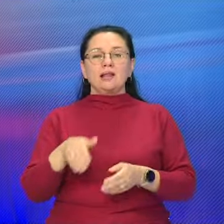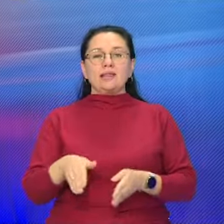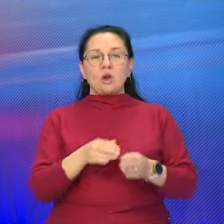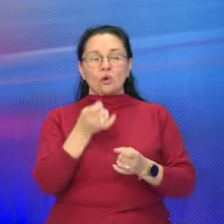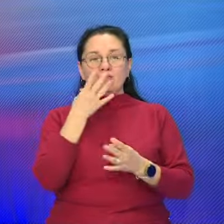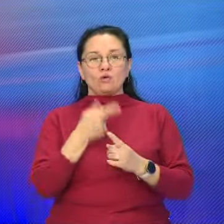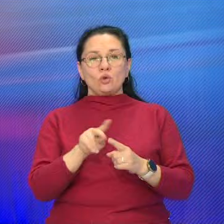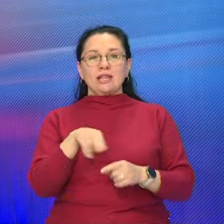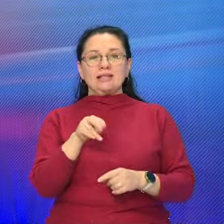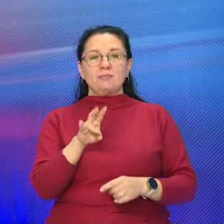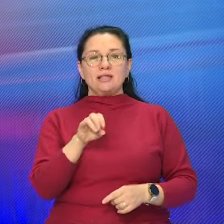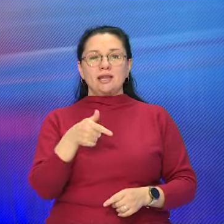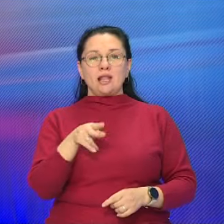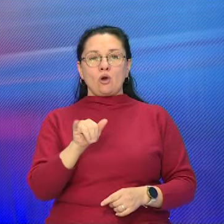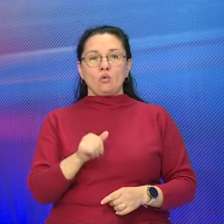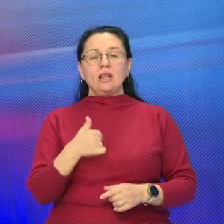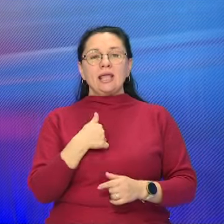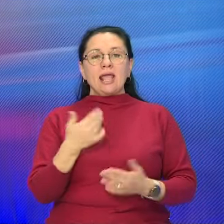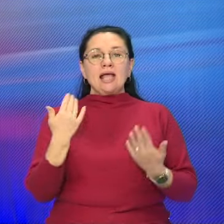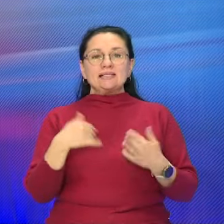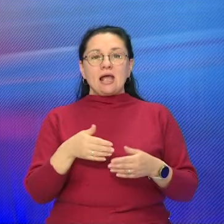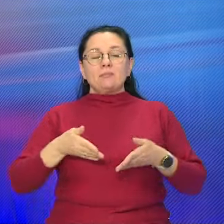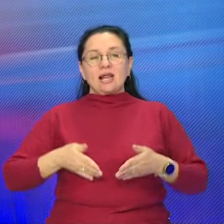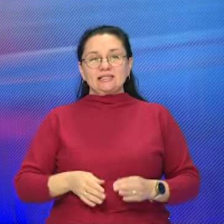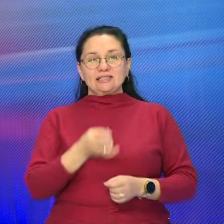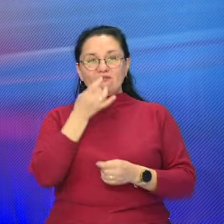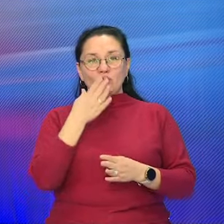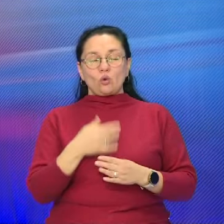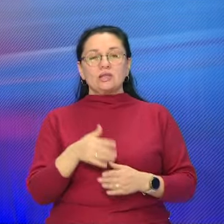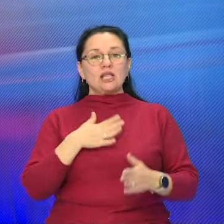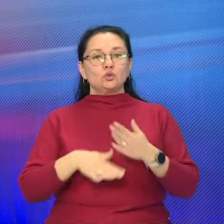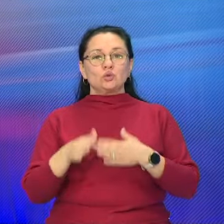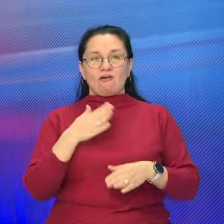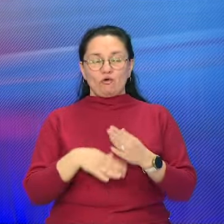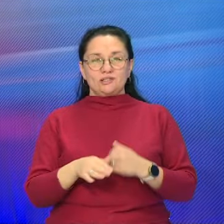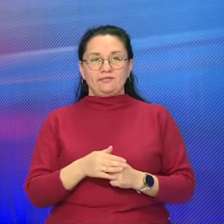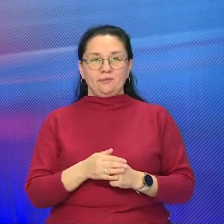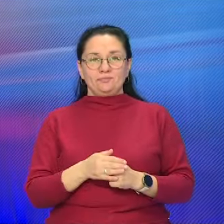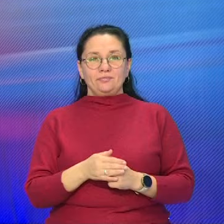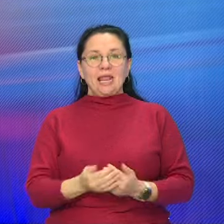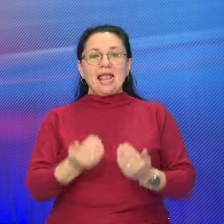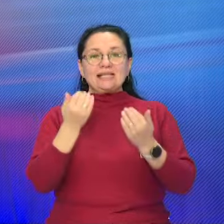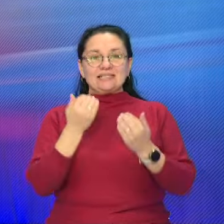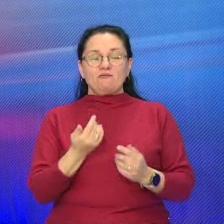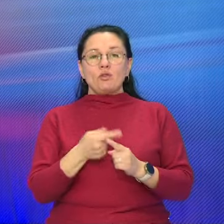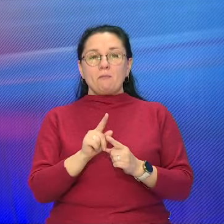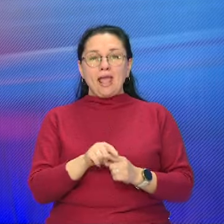– Дмитрий Нагула. Я сам уроженец Гродна. И с удовольствием, конечно же, вот сегодня поэтому